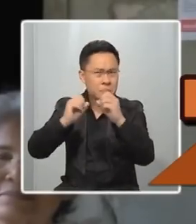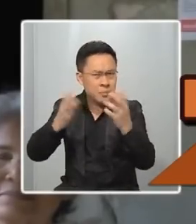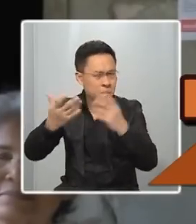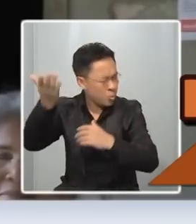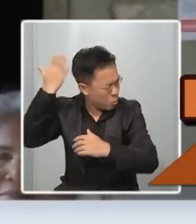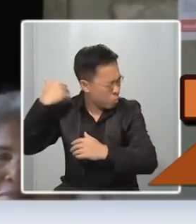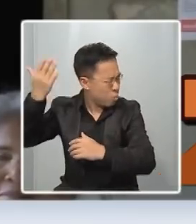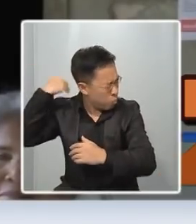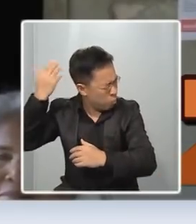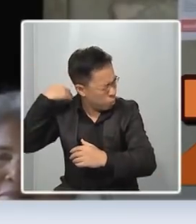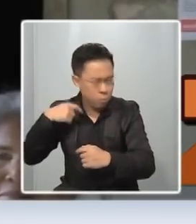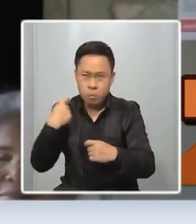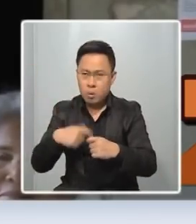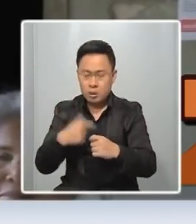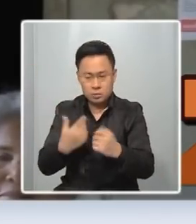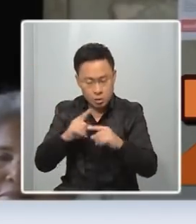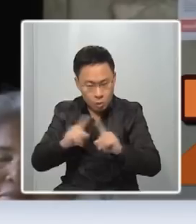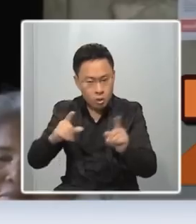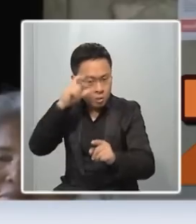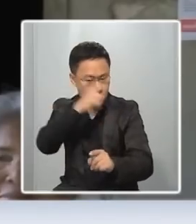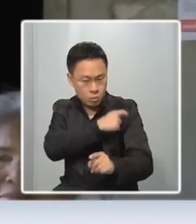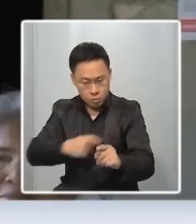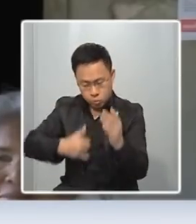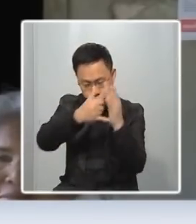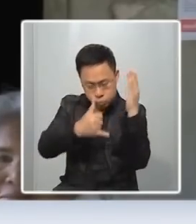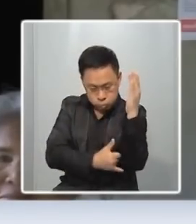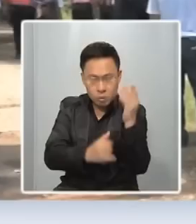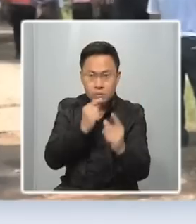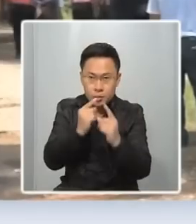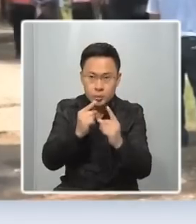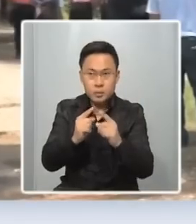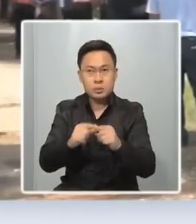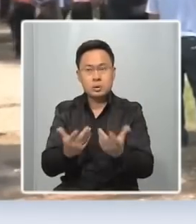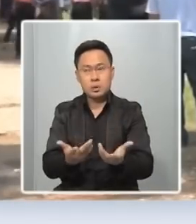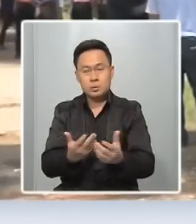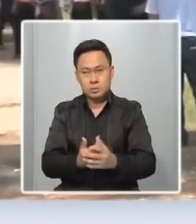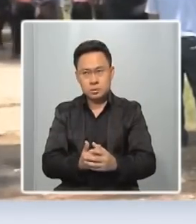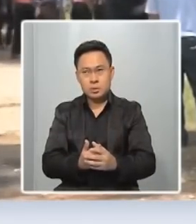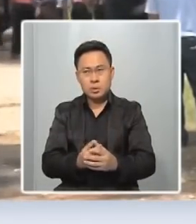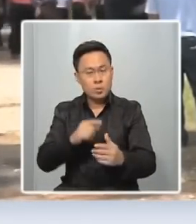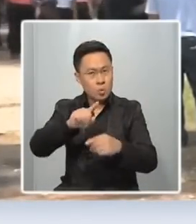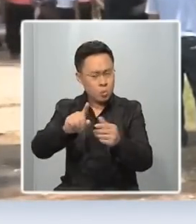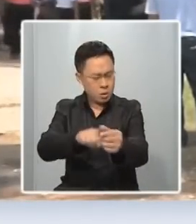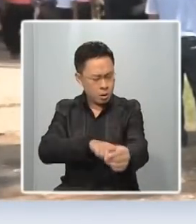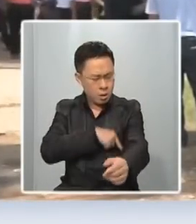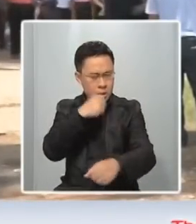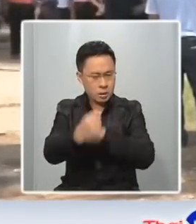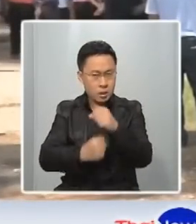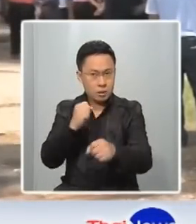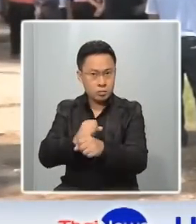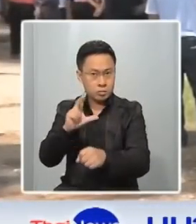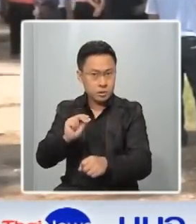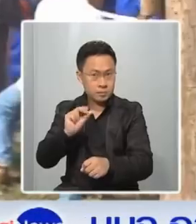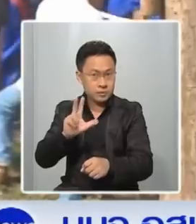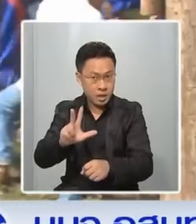าเป็นหมู่บ้านที่เก่าแก่มากไงเพราะว่าทางราชการเมื่อก่อนก็ไม่คัดค้านเท่าไหร ่ผ่านมาแล้ว33ปีสะพานไม้ดังก